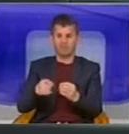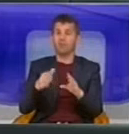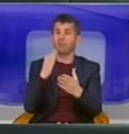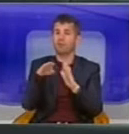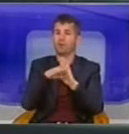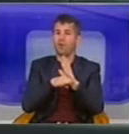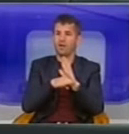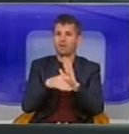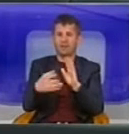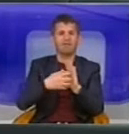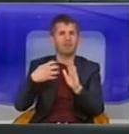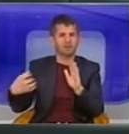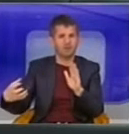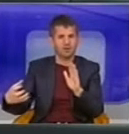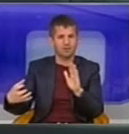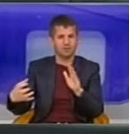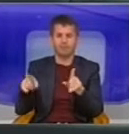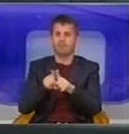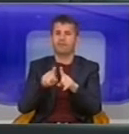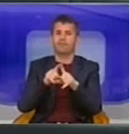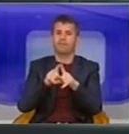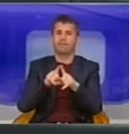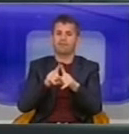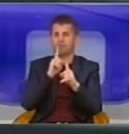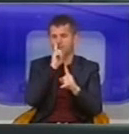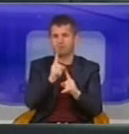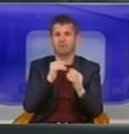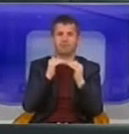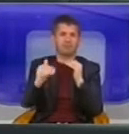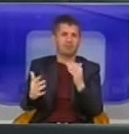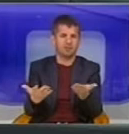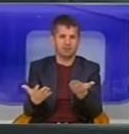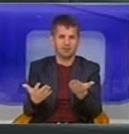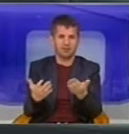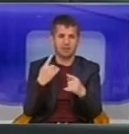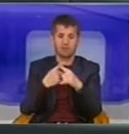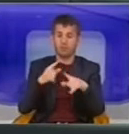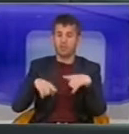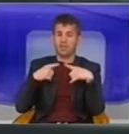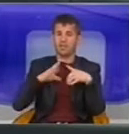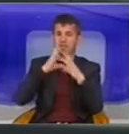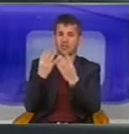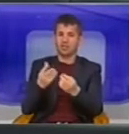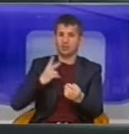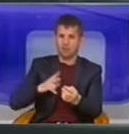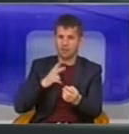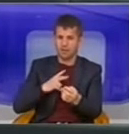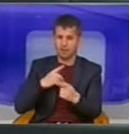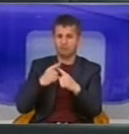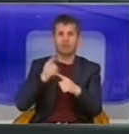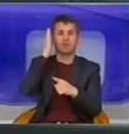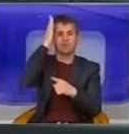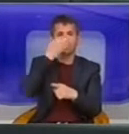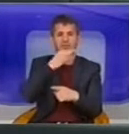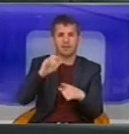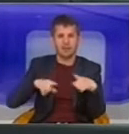që do të vazhdoj status quo ku jeta e qytetarëve do të rëndohet edhe me tutje dhe perspektiva për jetë më të mirë